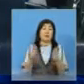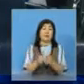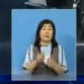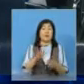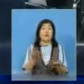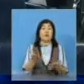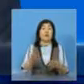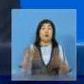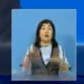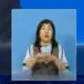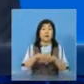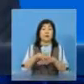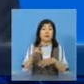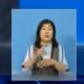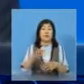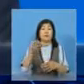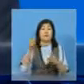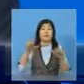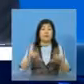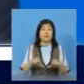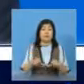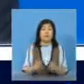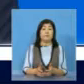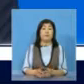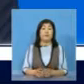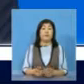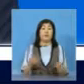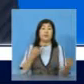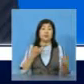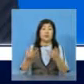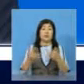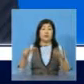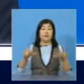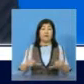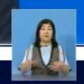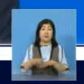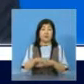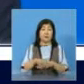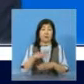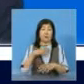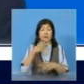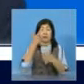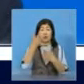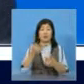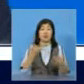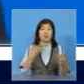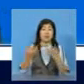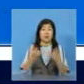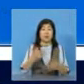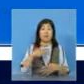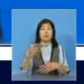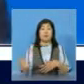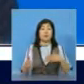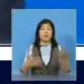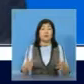и общественностью. Диалога власти, власти и народа. В послании была озвучена формула диалога между народом и